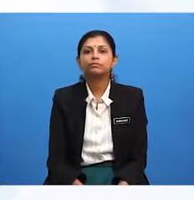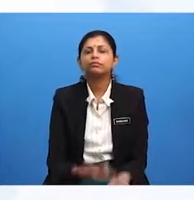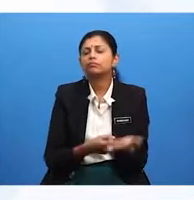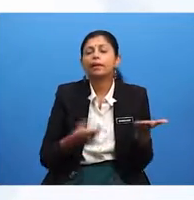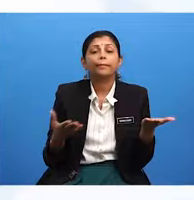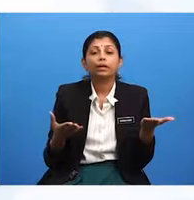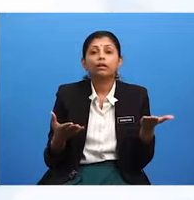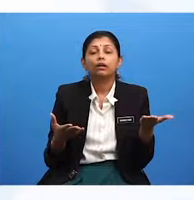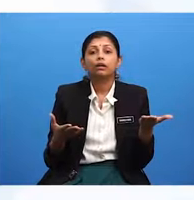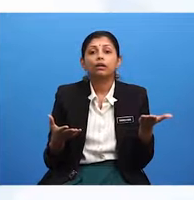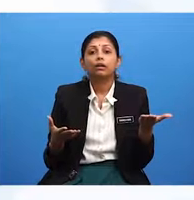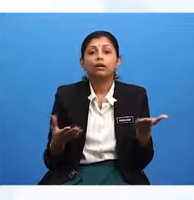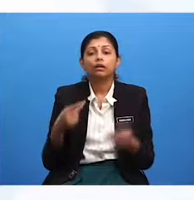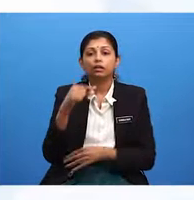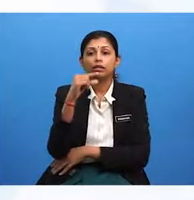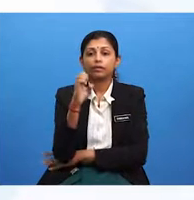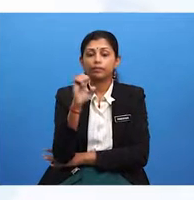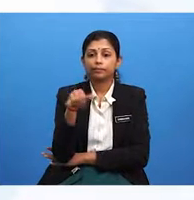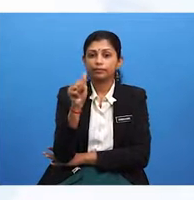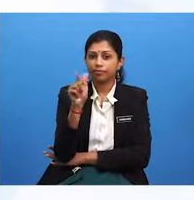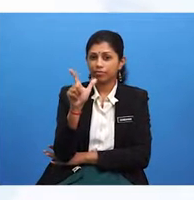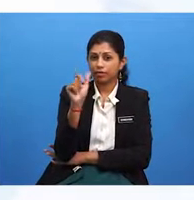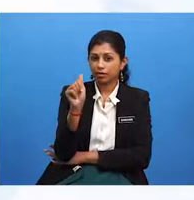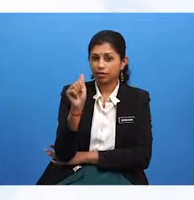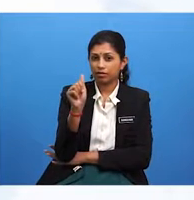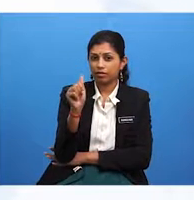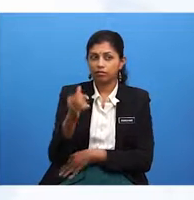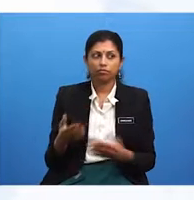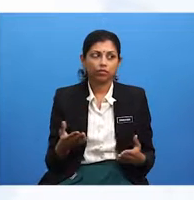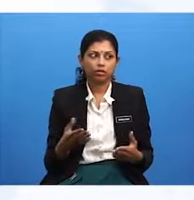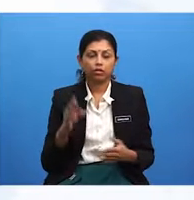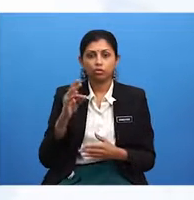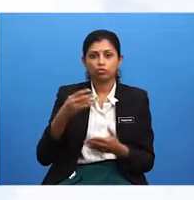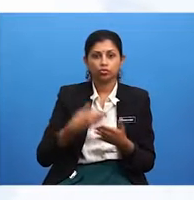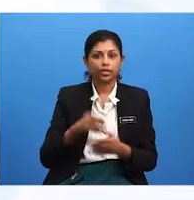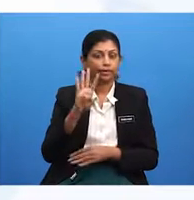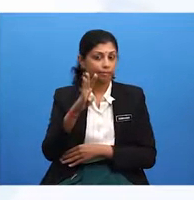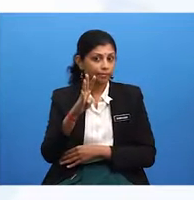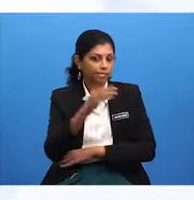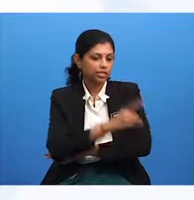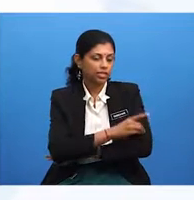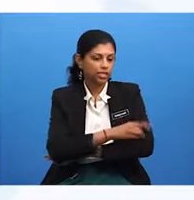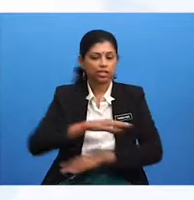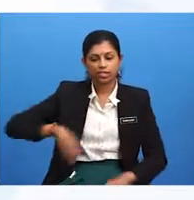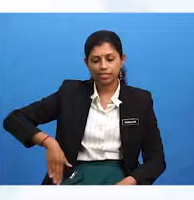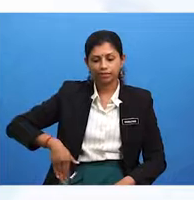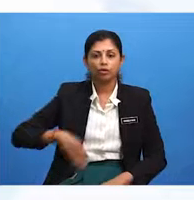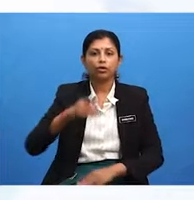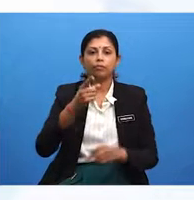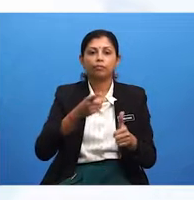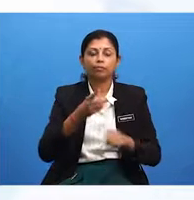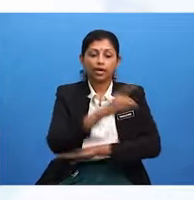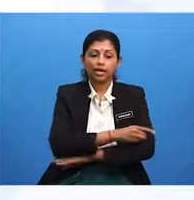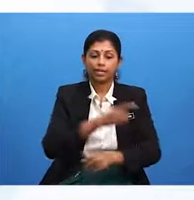Gejala ini akan muncul dari 7 hingga 14 hari sebelum hari